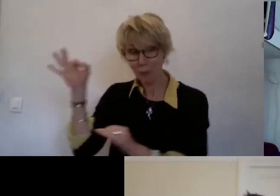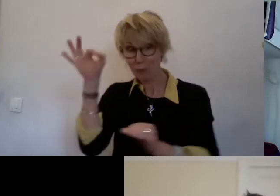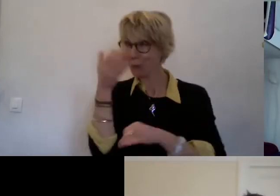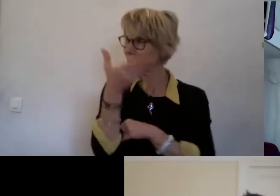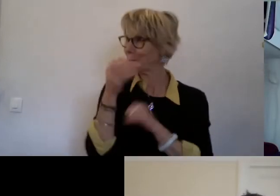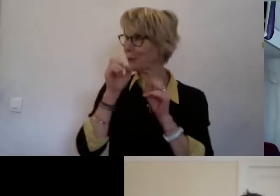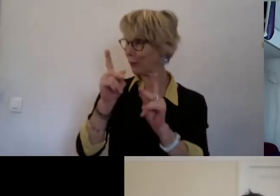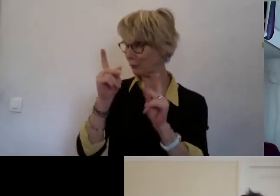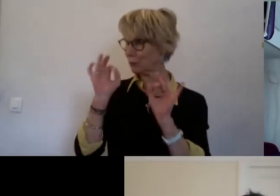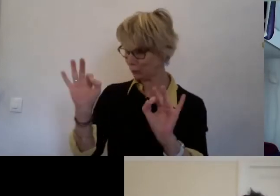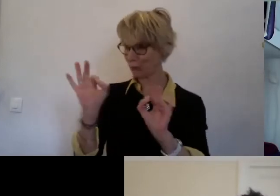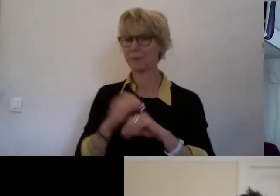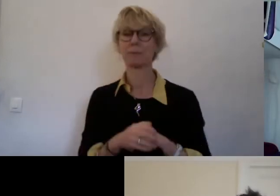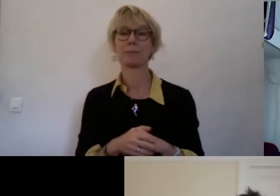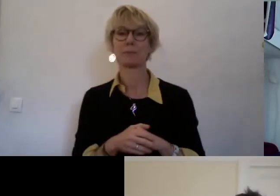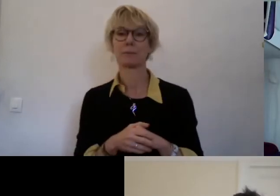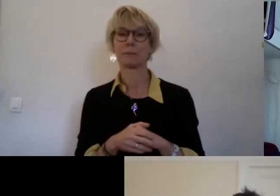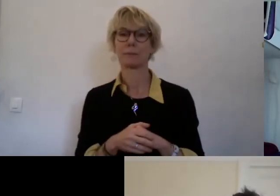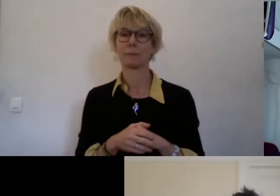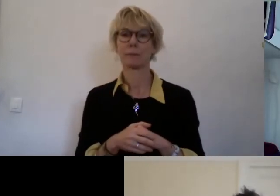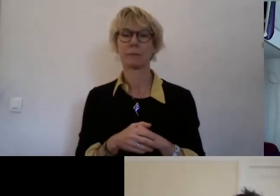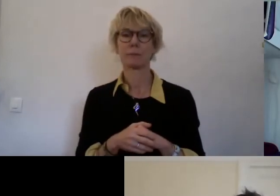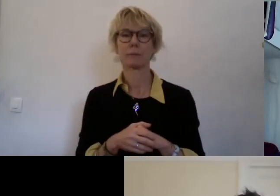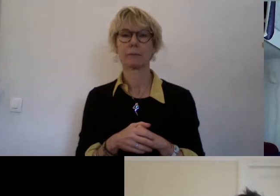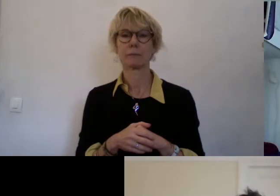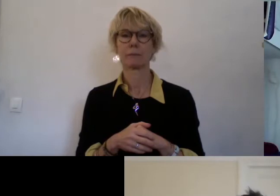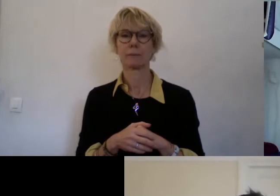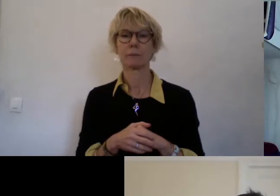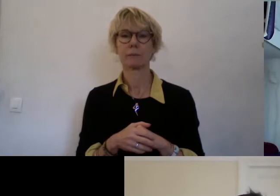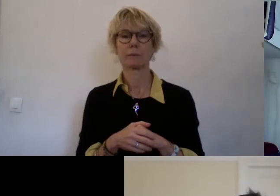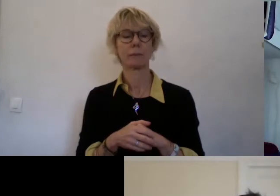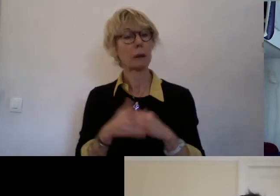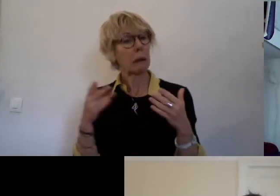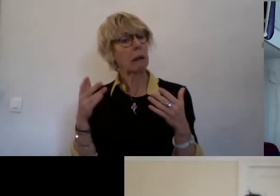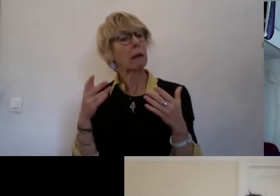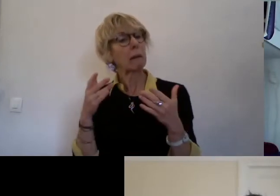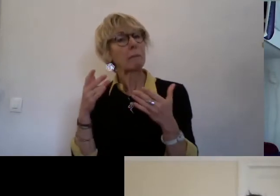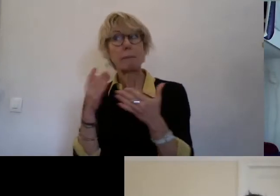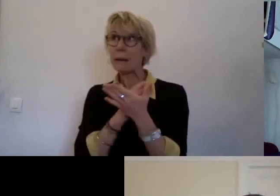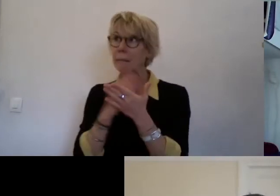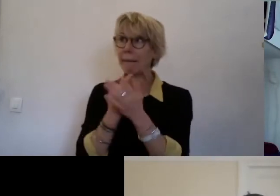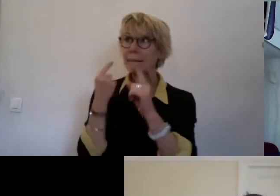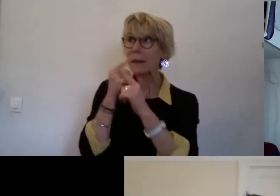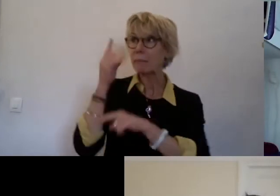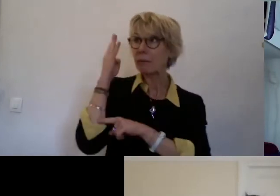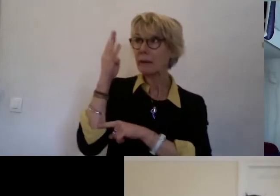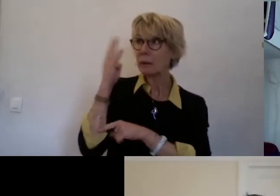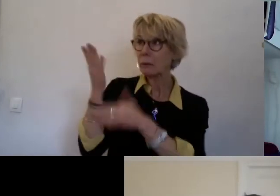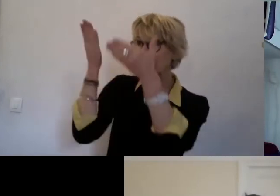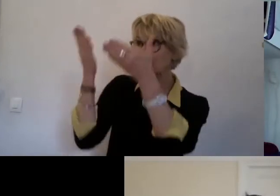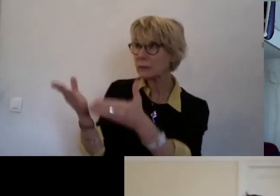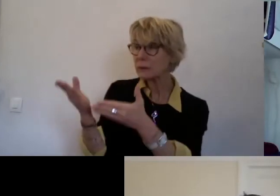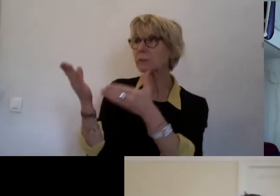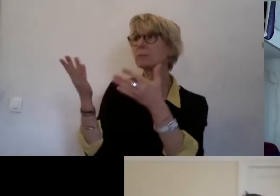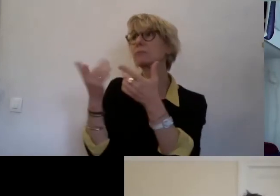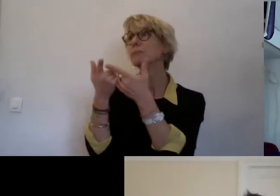publics. Donc, comment ça se passe? C'est assez simple. On prépare un thème avec un conférencier. Vous verrez tout à l'heure Enrique Varolin, qui a participé